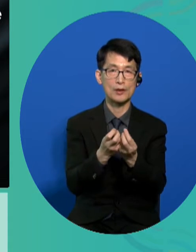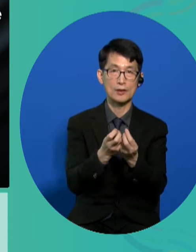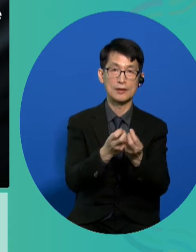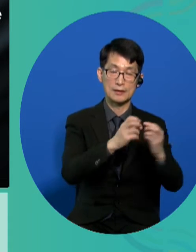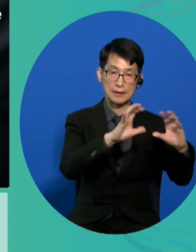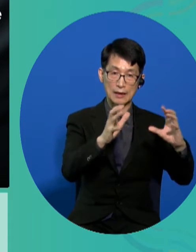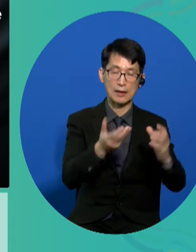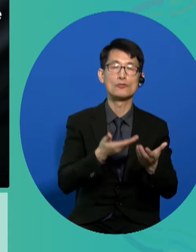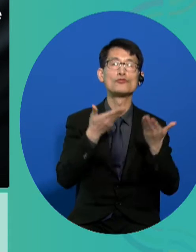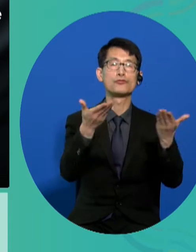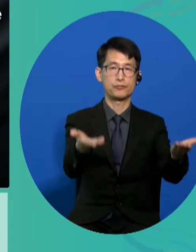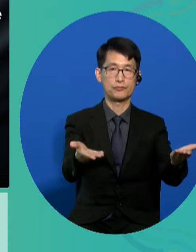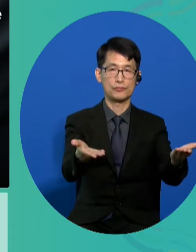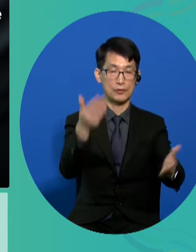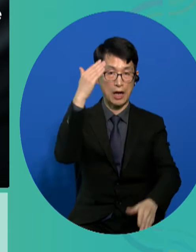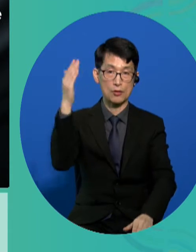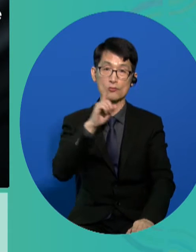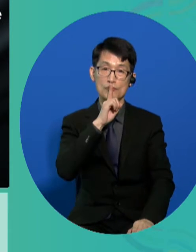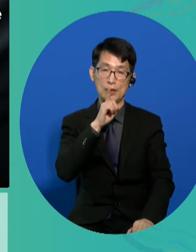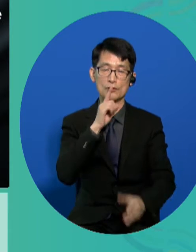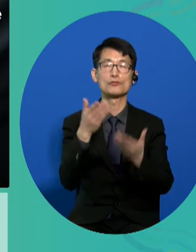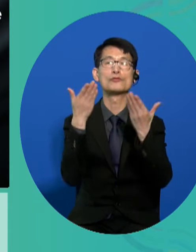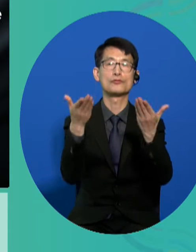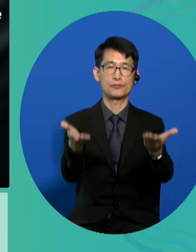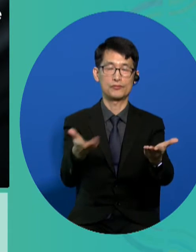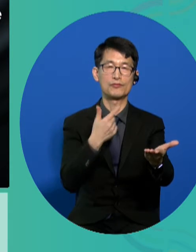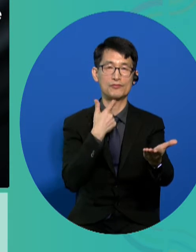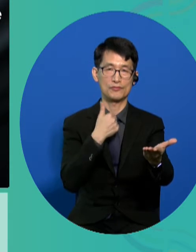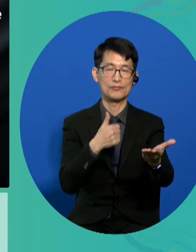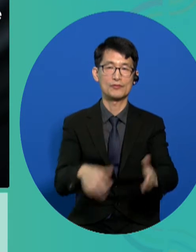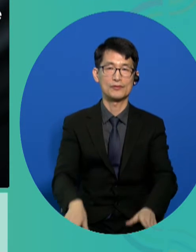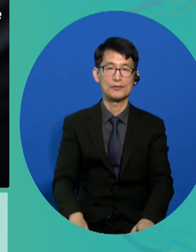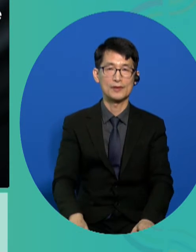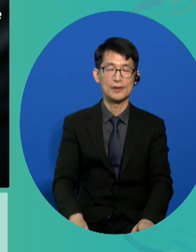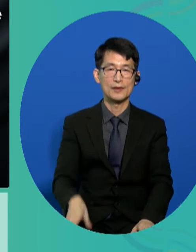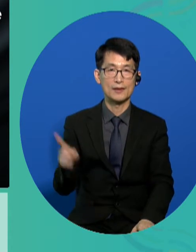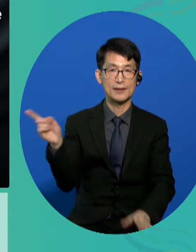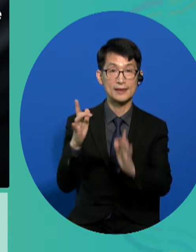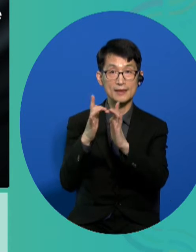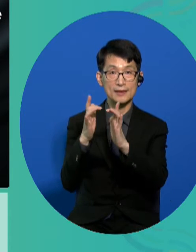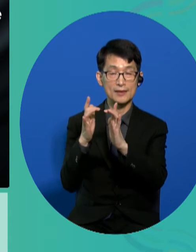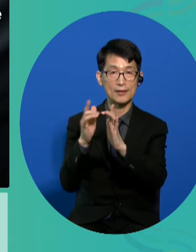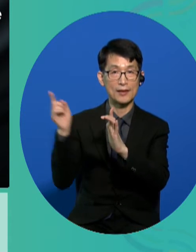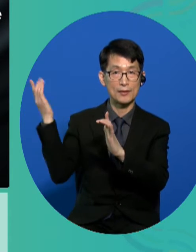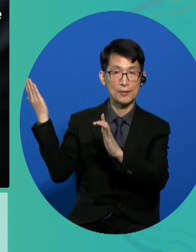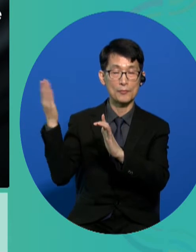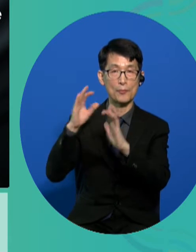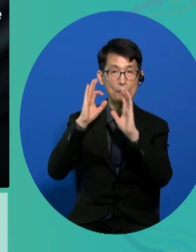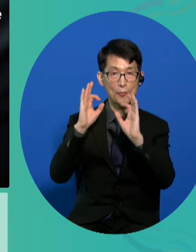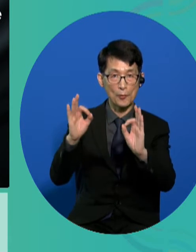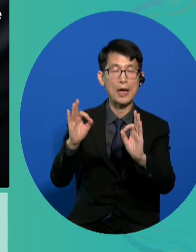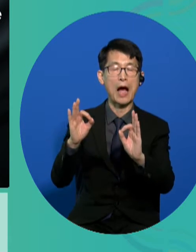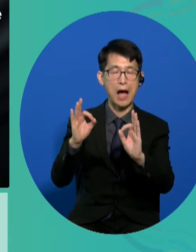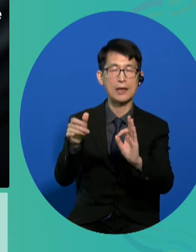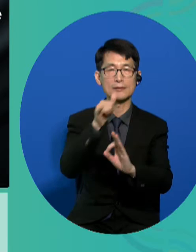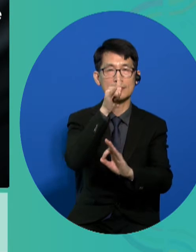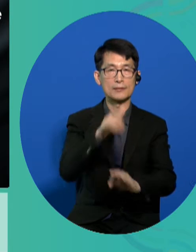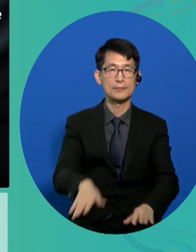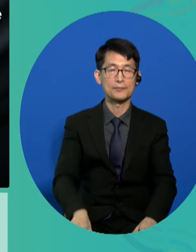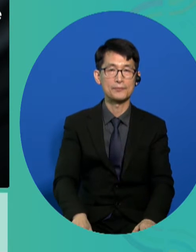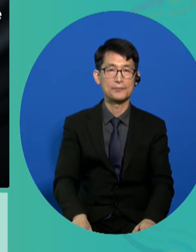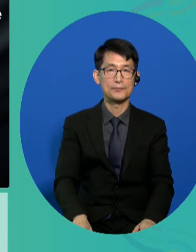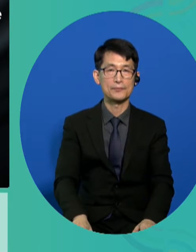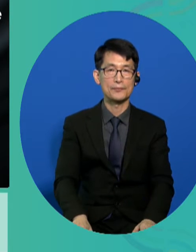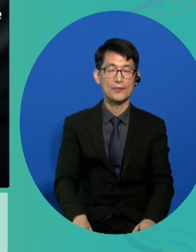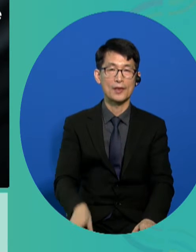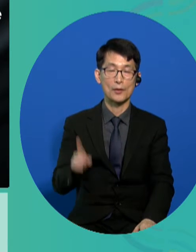있고 한국어로도 제공됩니다. 이 툴킷은 G3ICT 웹사이트인 smartcitiesforall.org에서 구할 수 있습니다. 제 발표 말미에